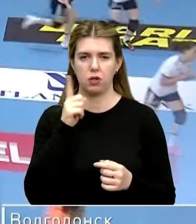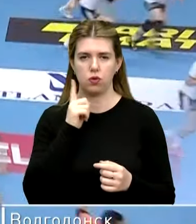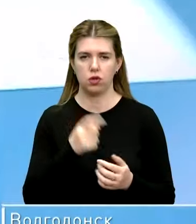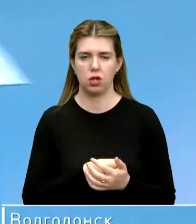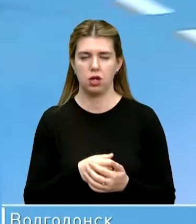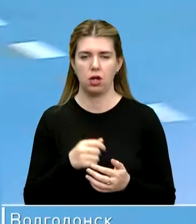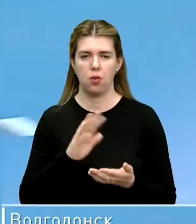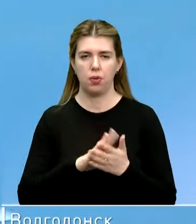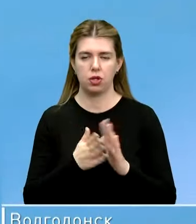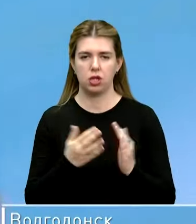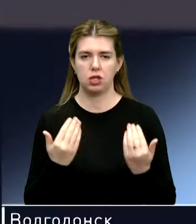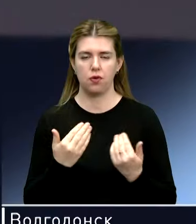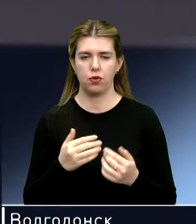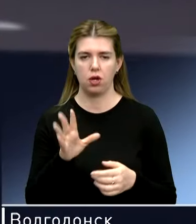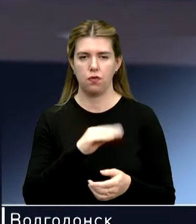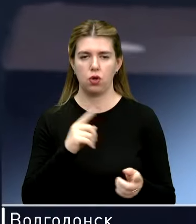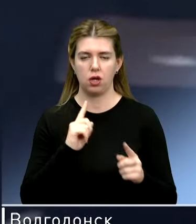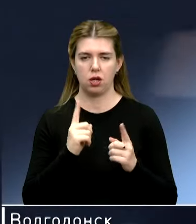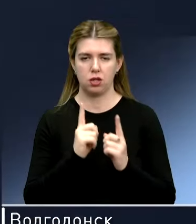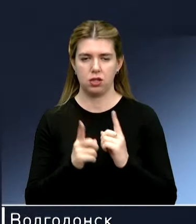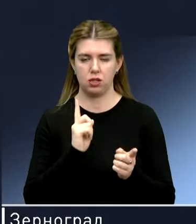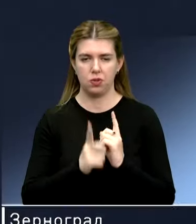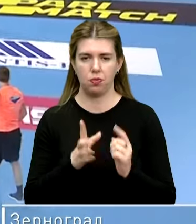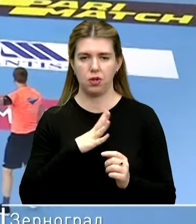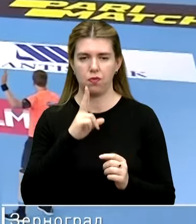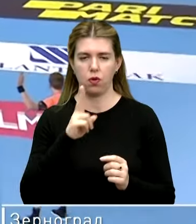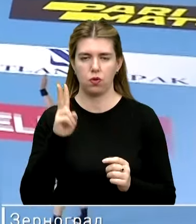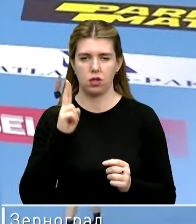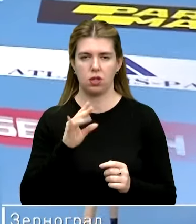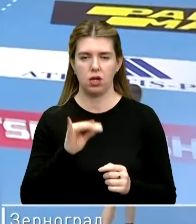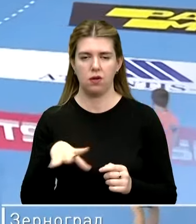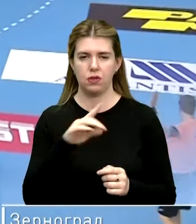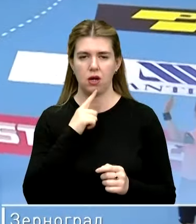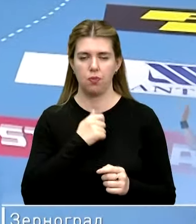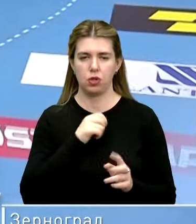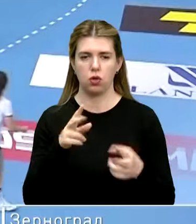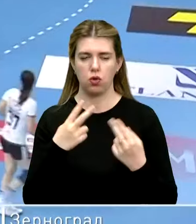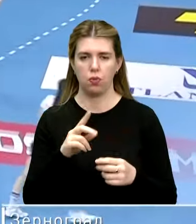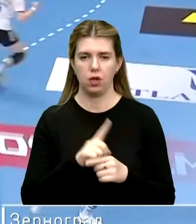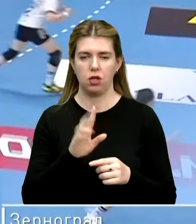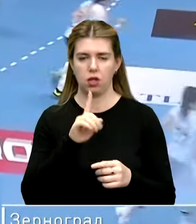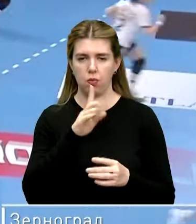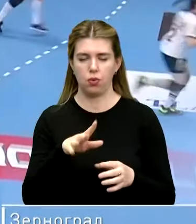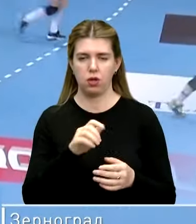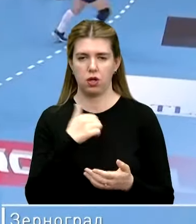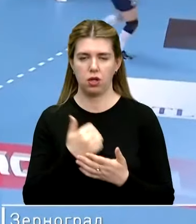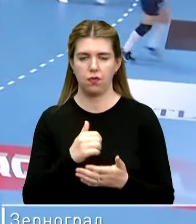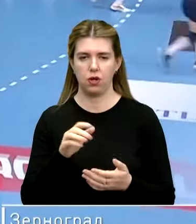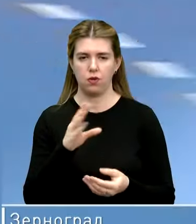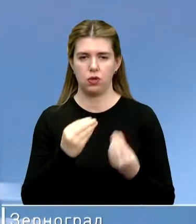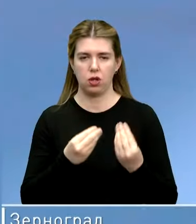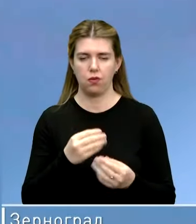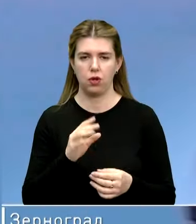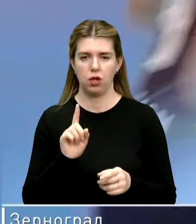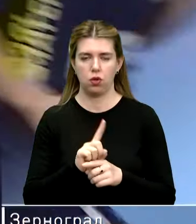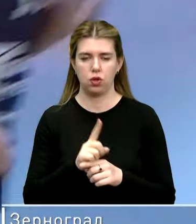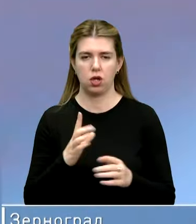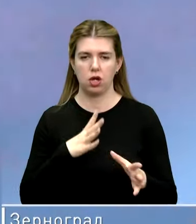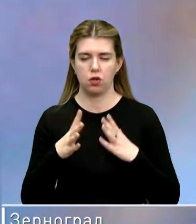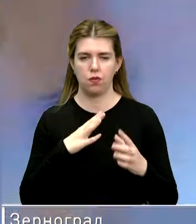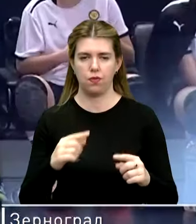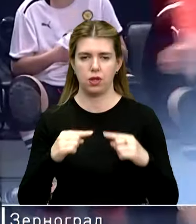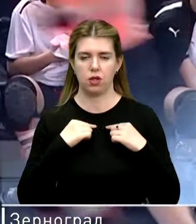молодежке. Ситуация сегодня в корне отличается от той, что была 2 года назад. Да и армейский клуб не будет выпускать основную обойму игроков. Они тоже